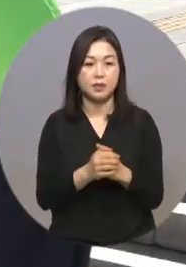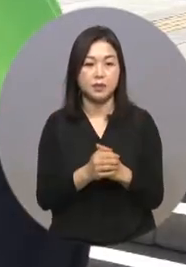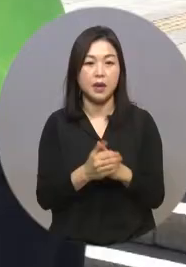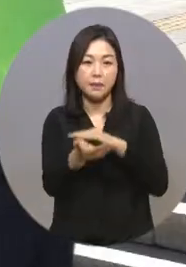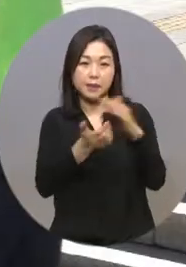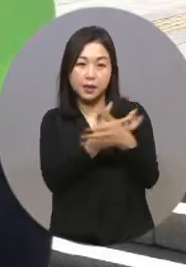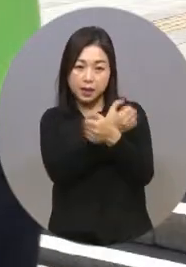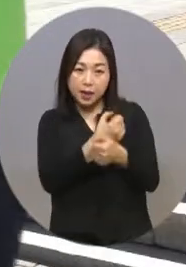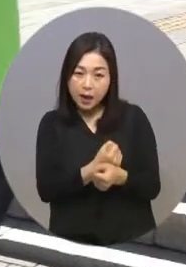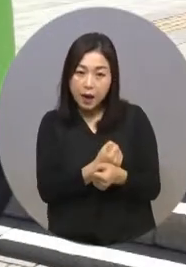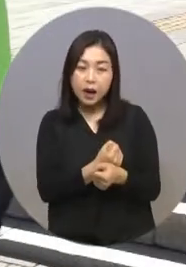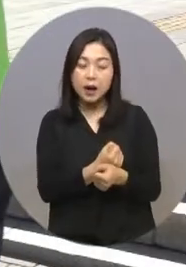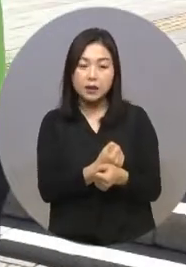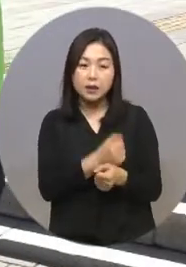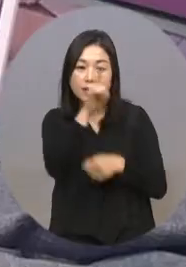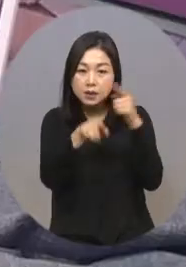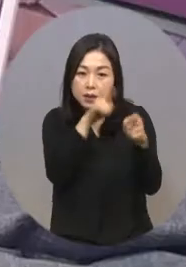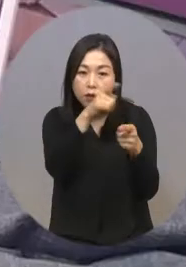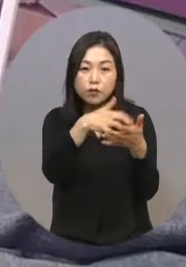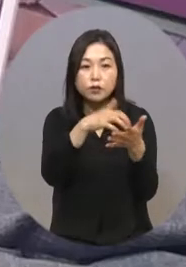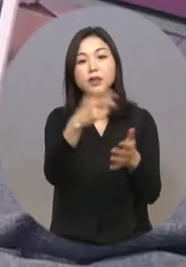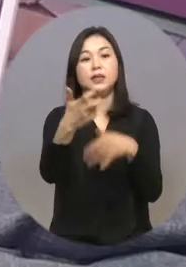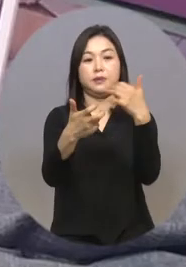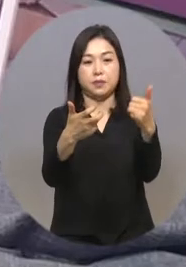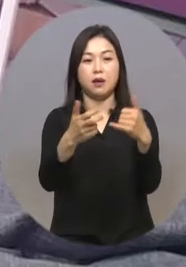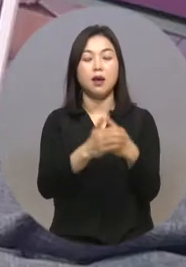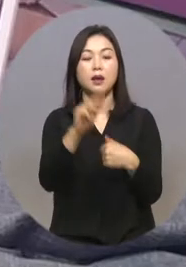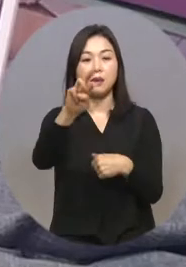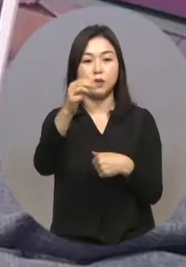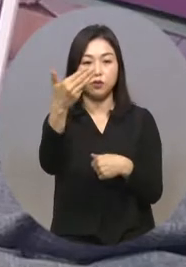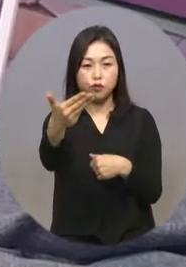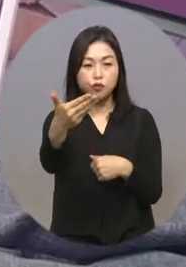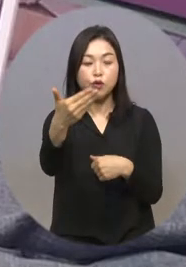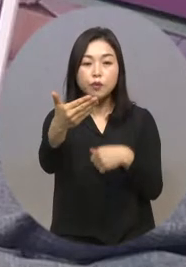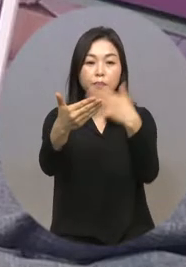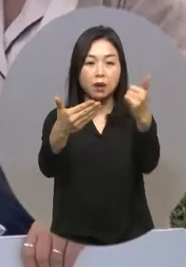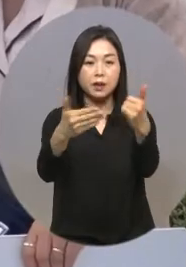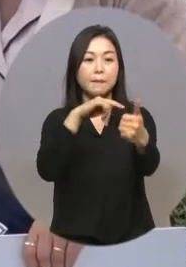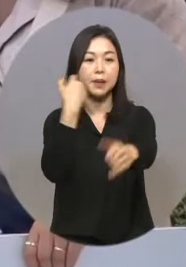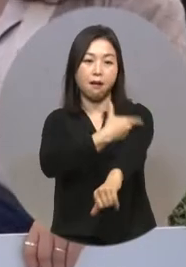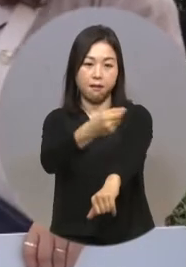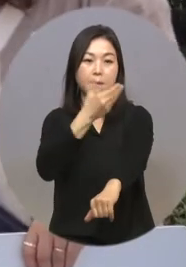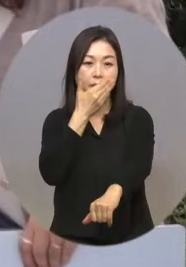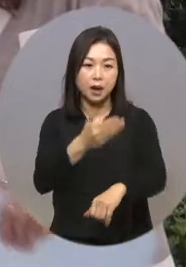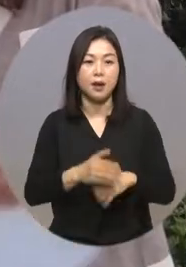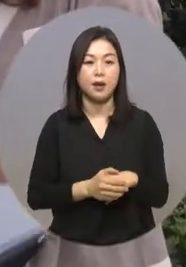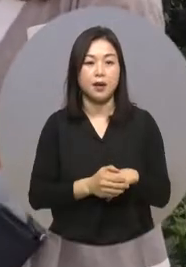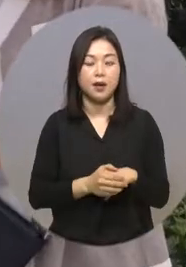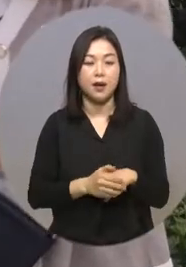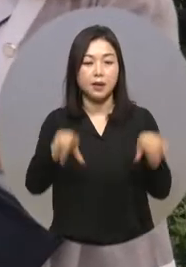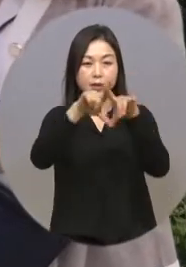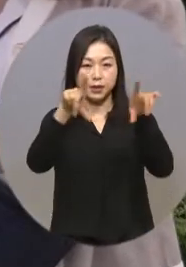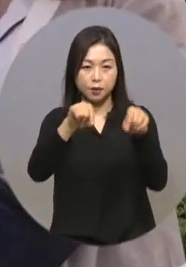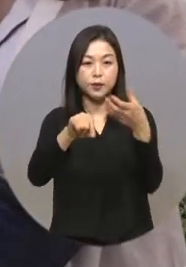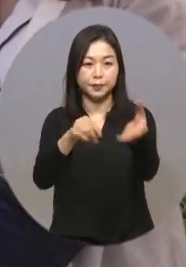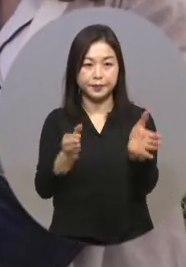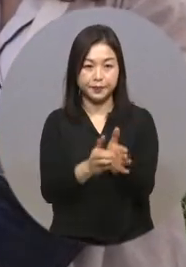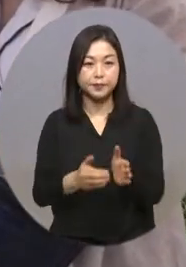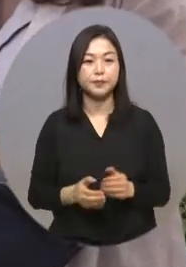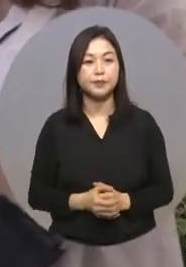선착순 70명 이 예약해 39명이 헌혈을 할 수 있었습니다 헌혈증 기부 도 이루어졌습니다